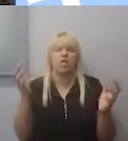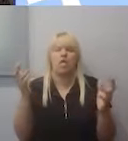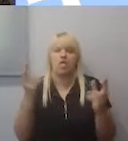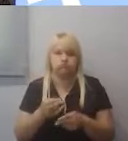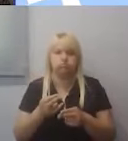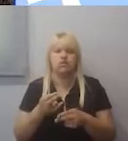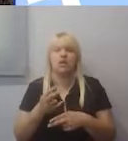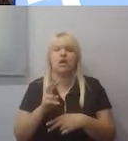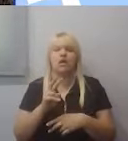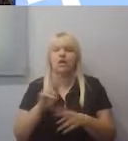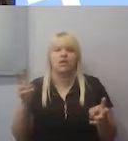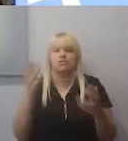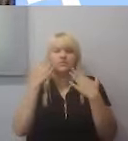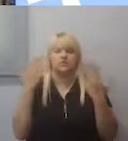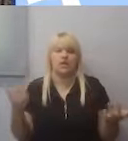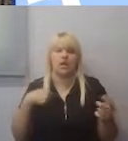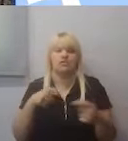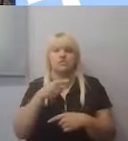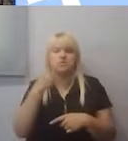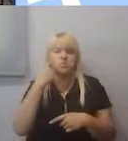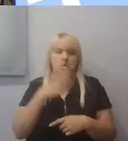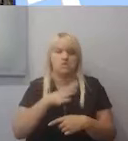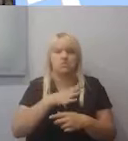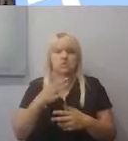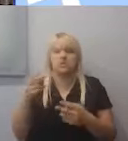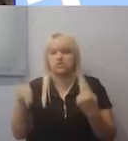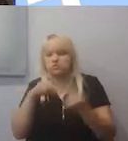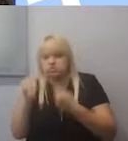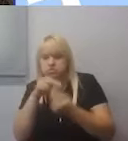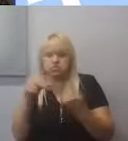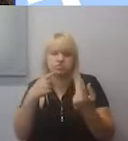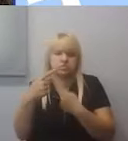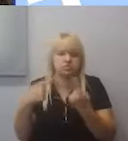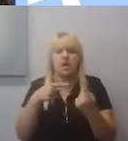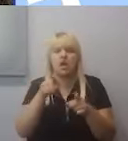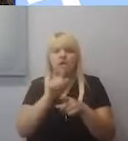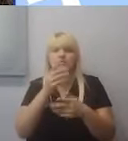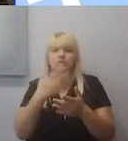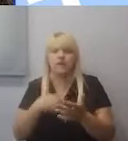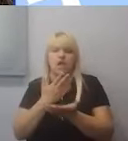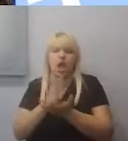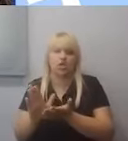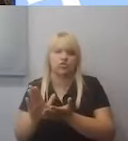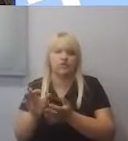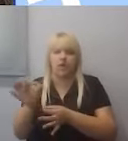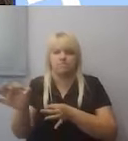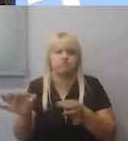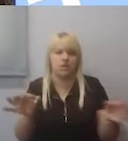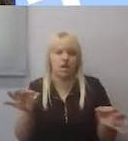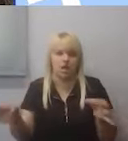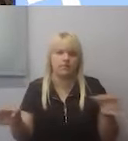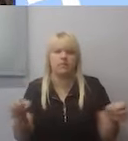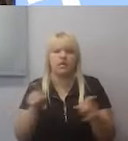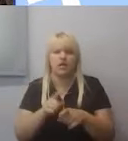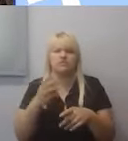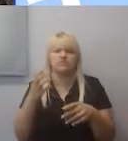nezinu mēs esam par to domājuši savā starpā runājuši tur ir vajadzīga atsevišķi katrā apkaimē mums ir arī sava whatsapp grupa rīgas